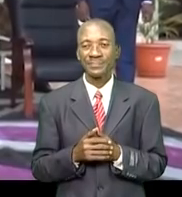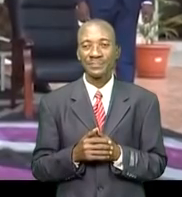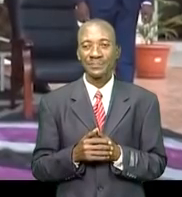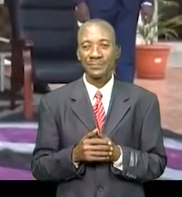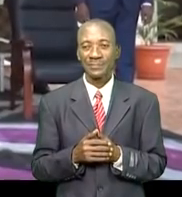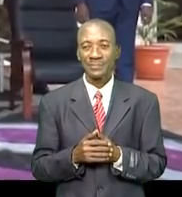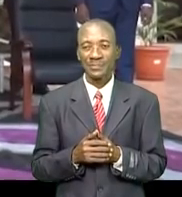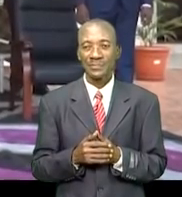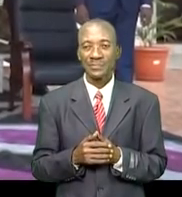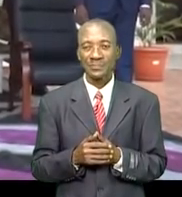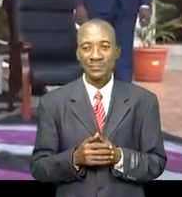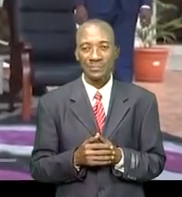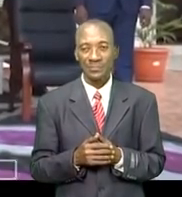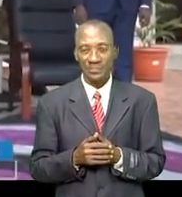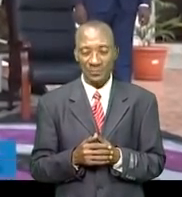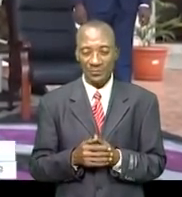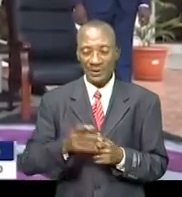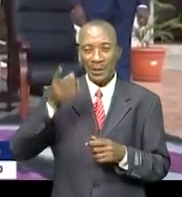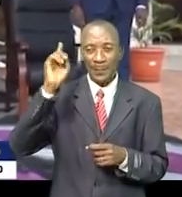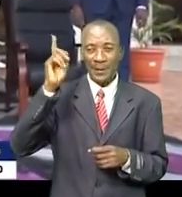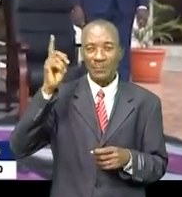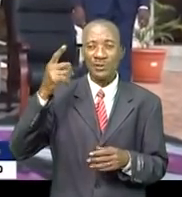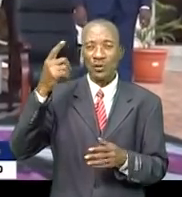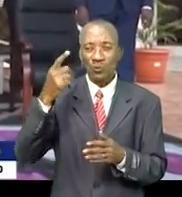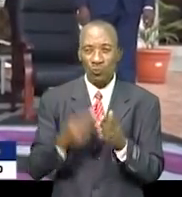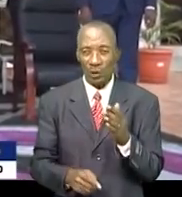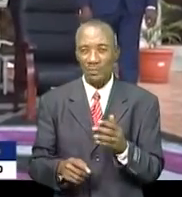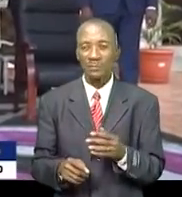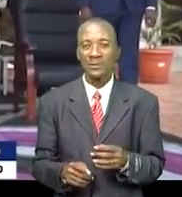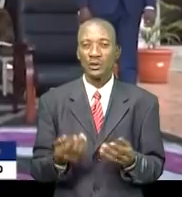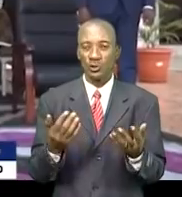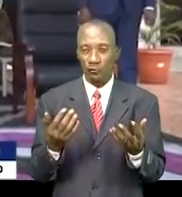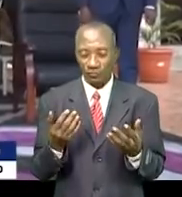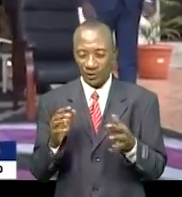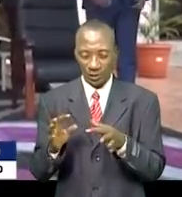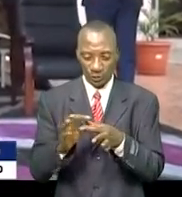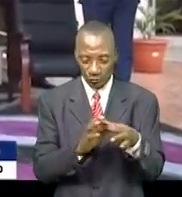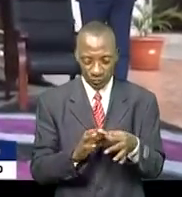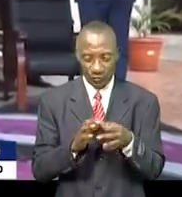Votre priorité, c'est de nous garder notre papa.